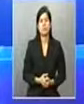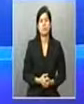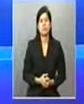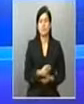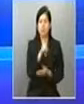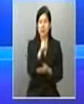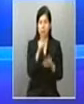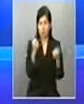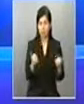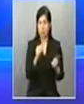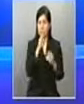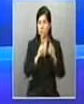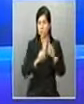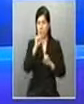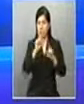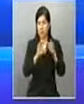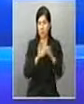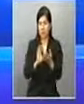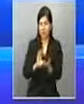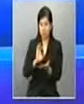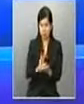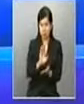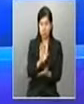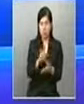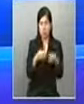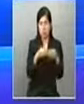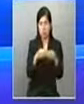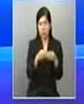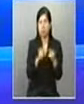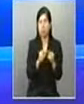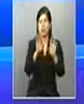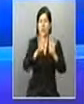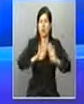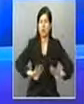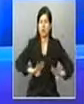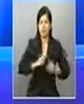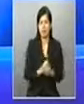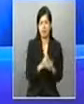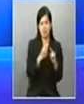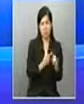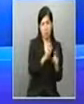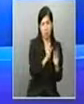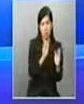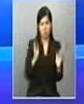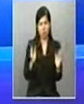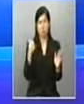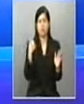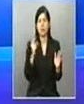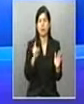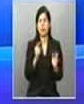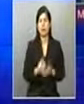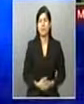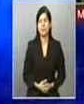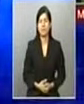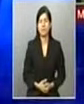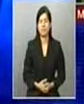ามาประเมินนะคะทิศทางของการลงทุนในตลาดอาเซียนมองกันไปที่มาเลเซียครึ่งปีแรกเขาเป็นยังไงบ้างคะ ครับก็ล่าสุดเนี่ย